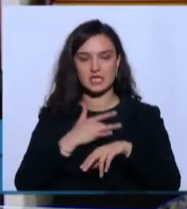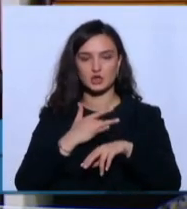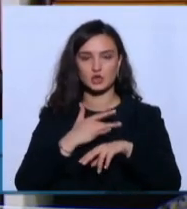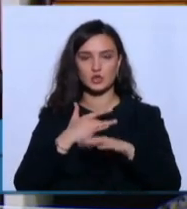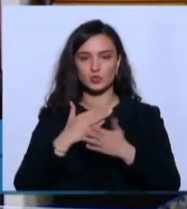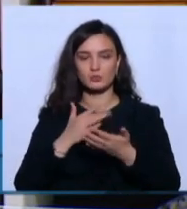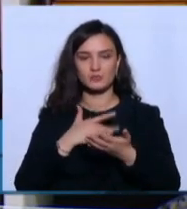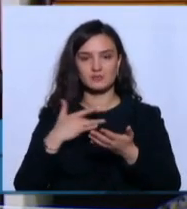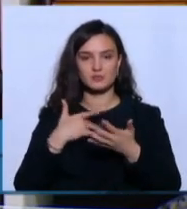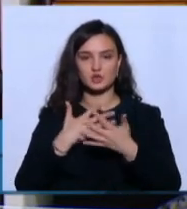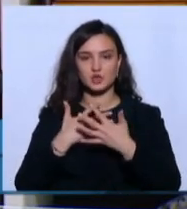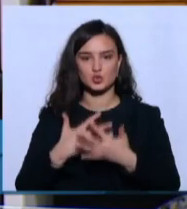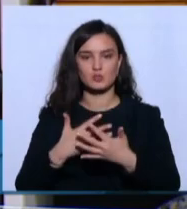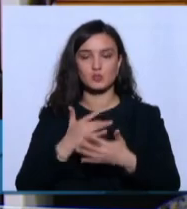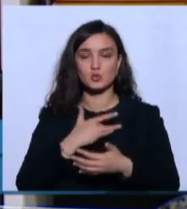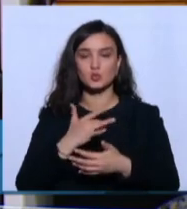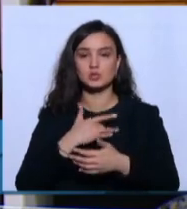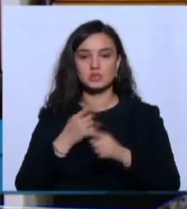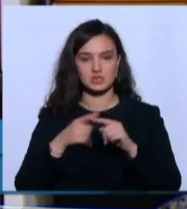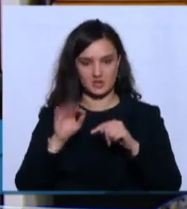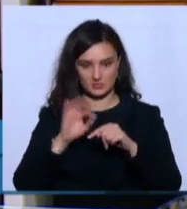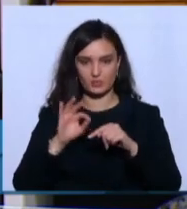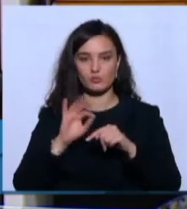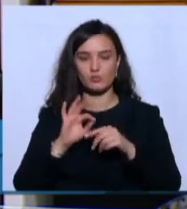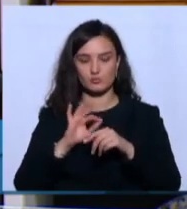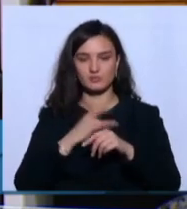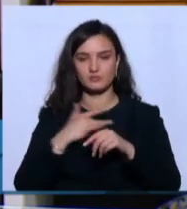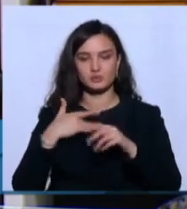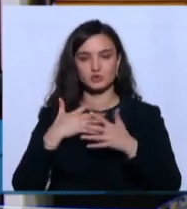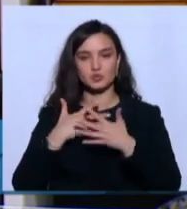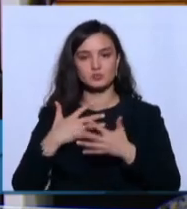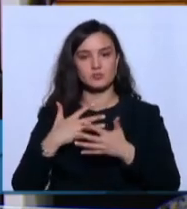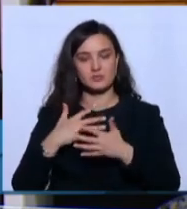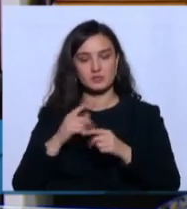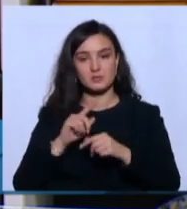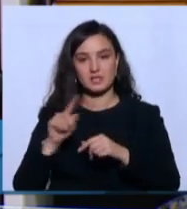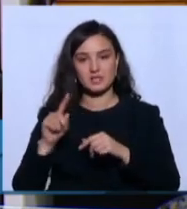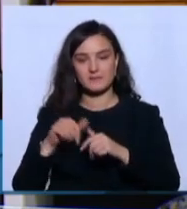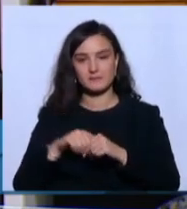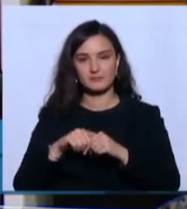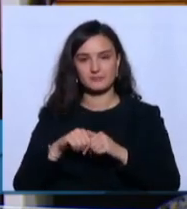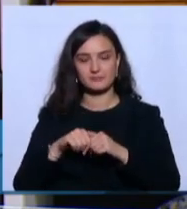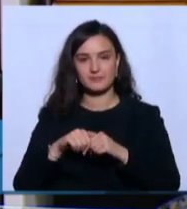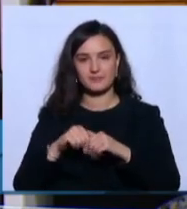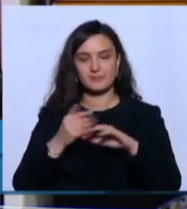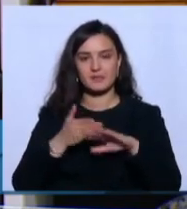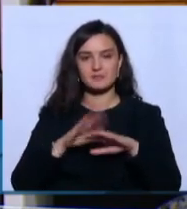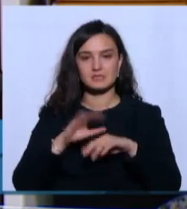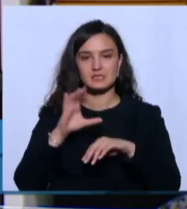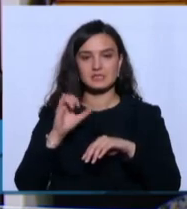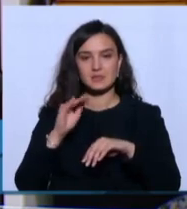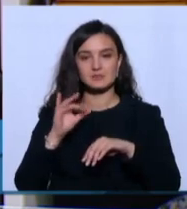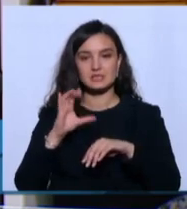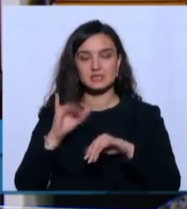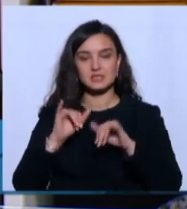კარდიოგენული ფილტვების შეშუპებას, ანუ გულის გამო ფილტვების შეშუპებას, მაგრამ თლად აი მძიმე სეფსისის დროს